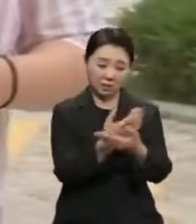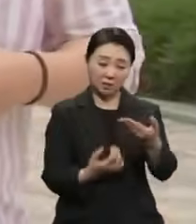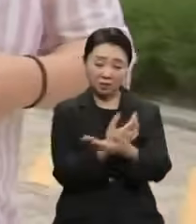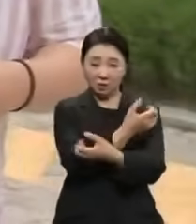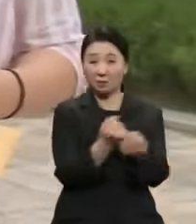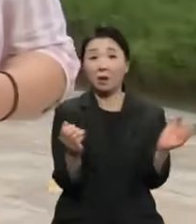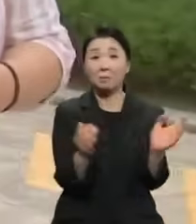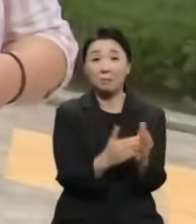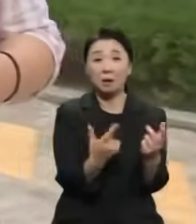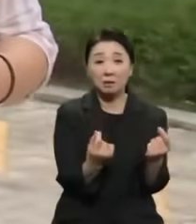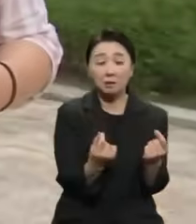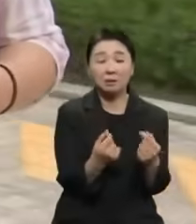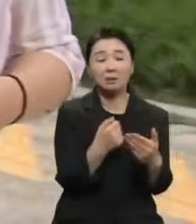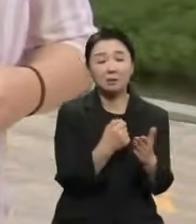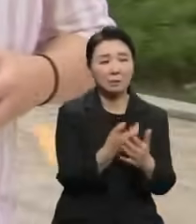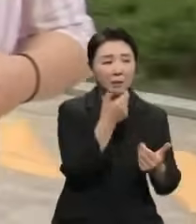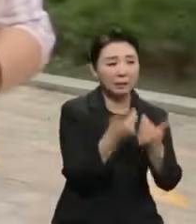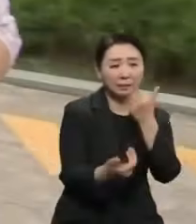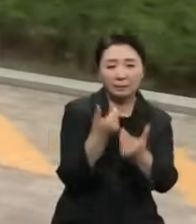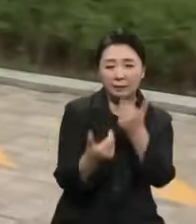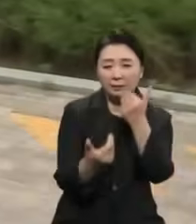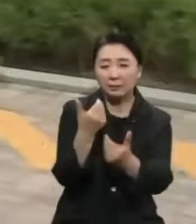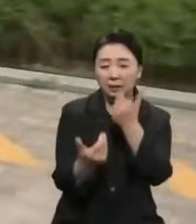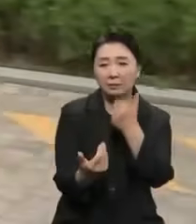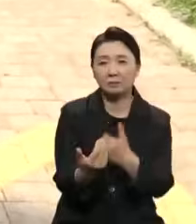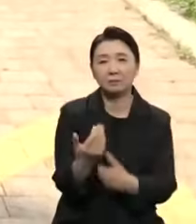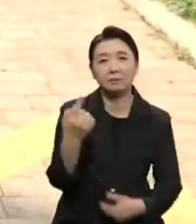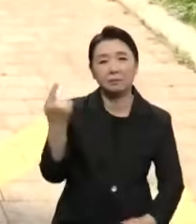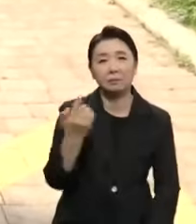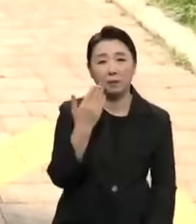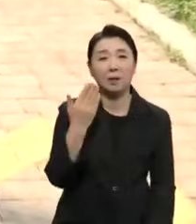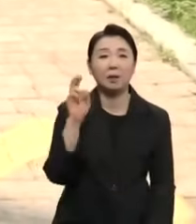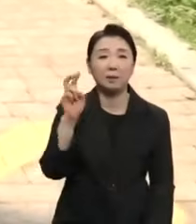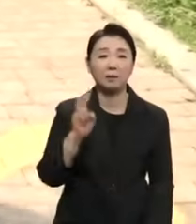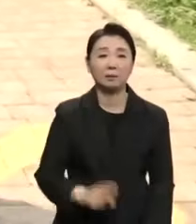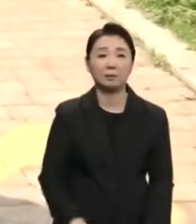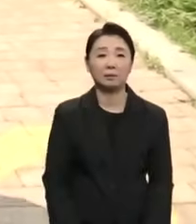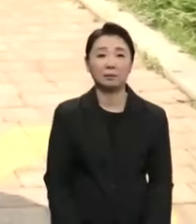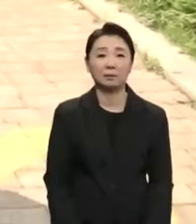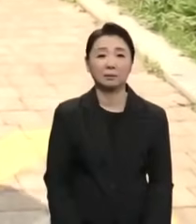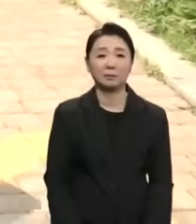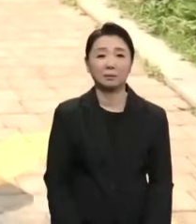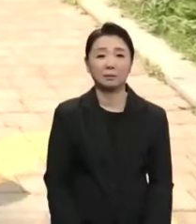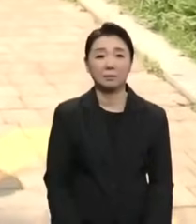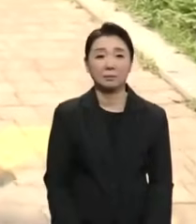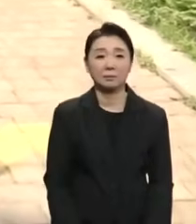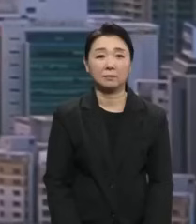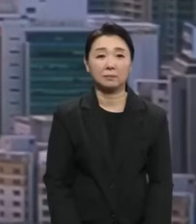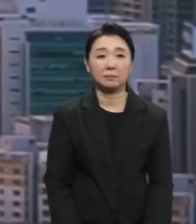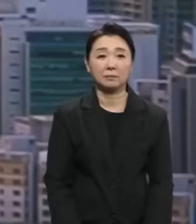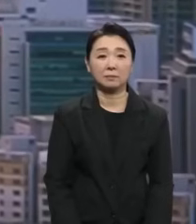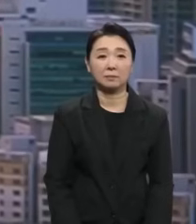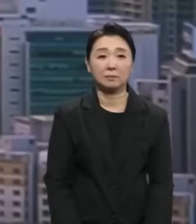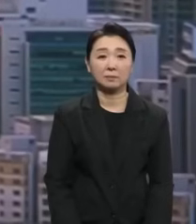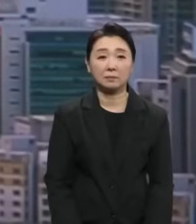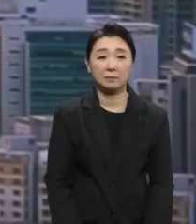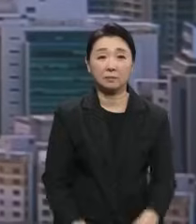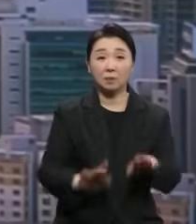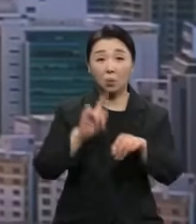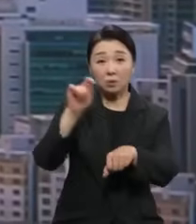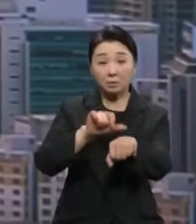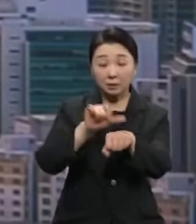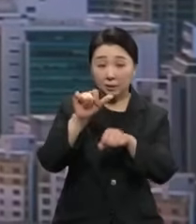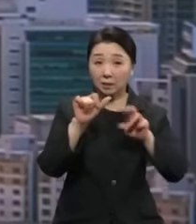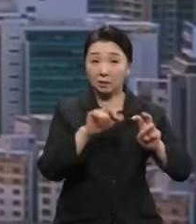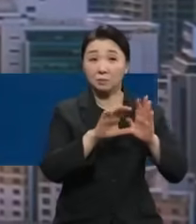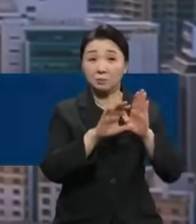터라 비슷한 갈등은 계속될 전망입니다. JTBC 이상화입니다. 오늘 새벽